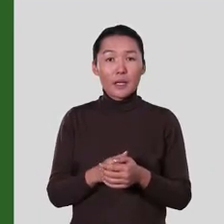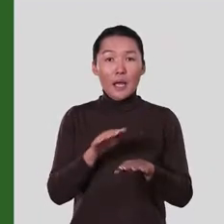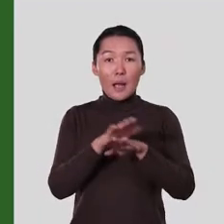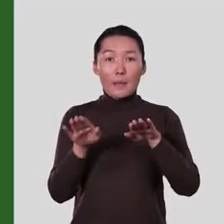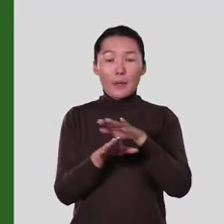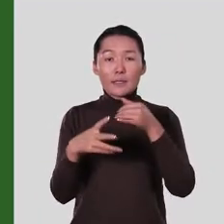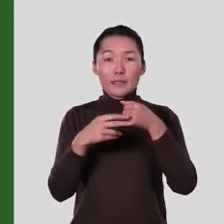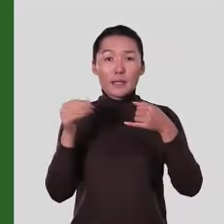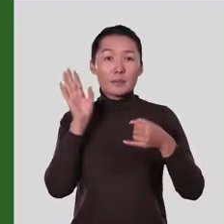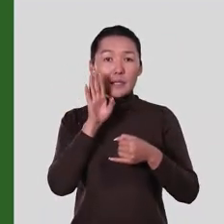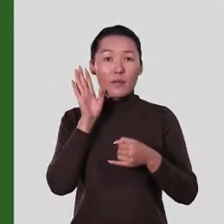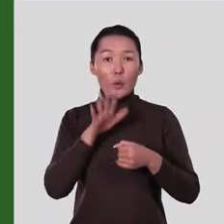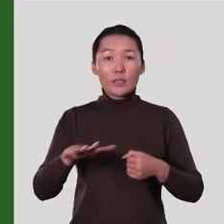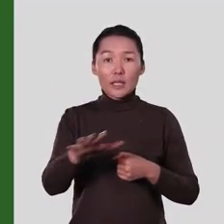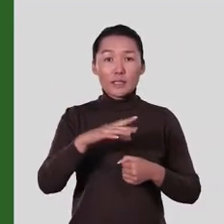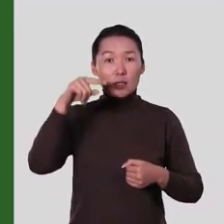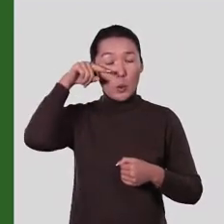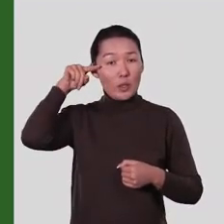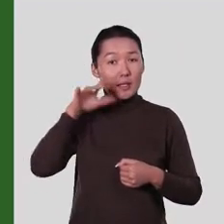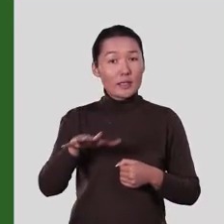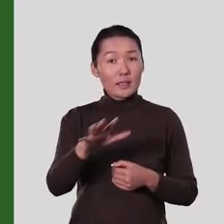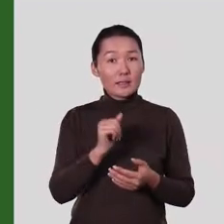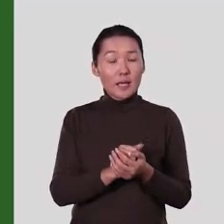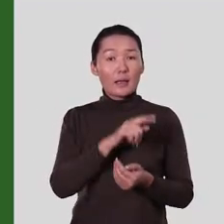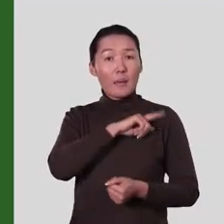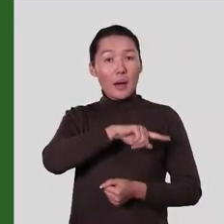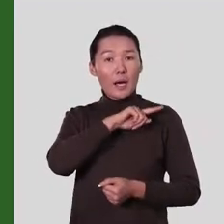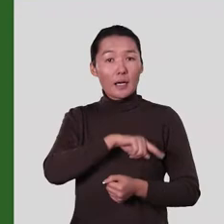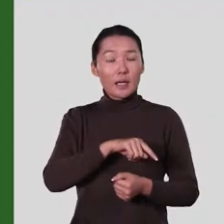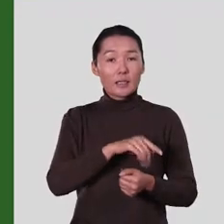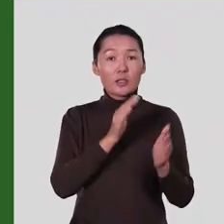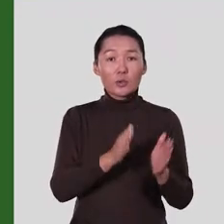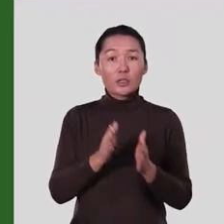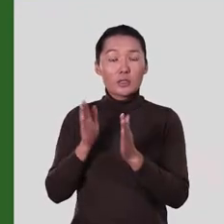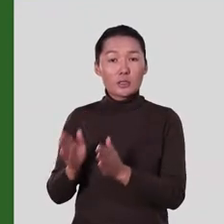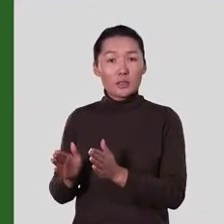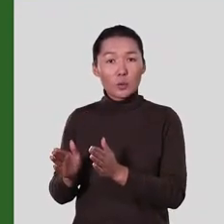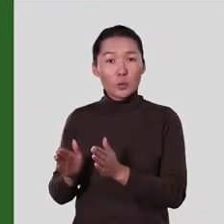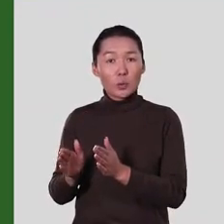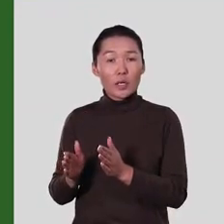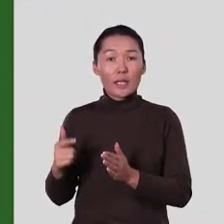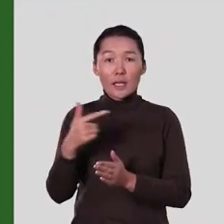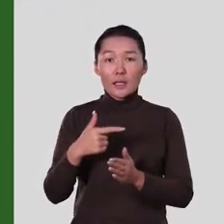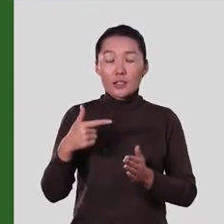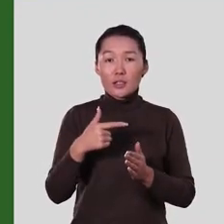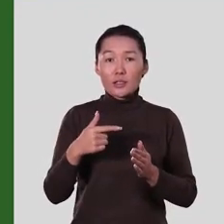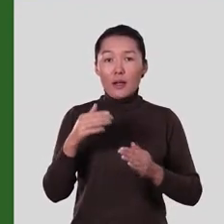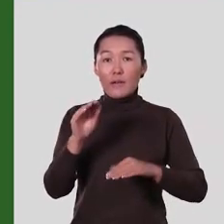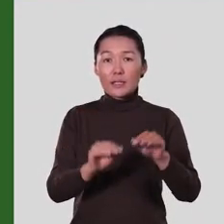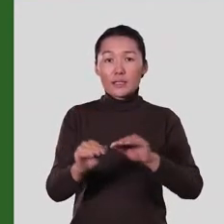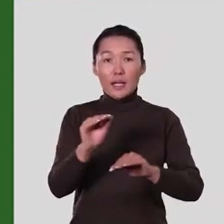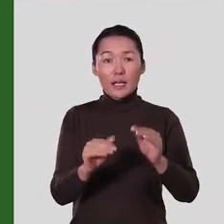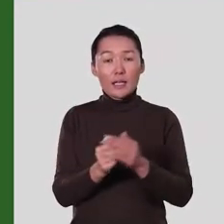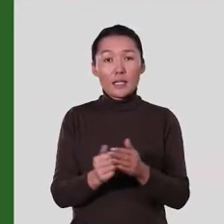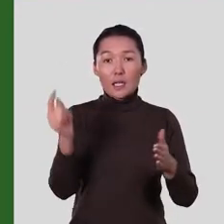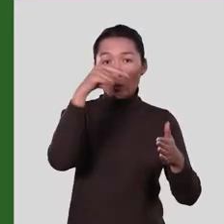Подземные воды на территории Кыргызстана по характеру структурно-геологического строения и глубине